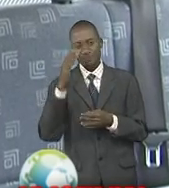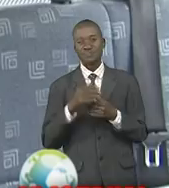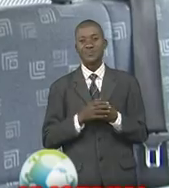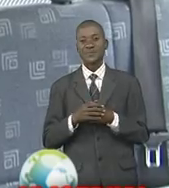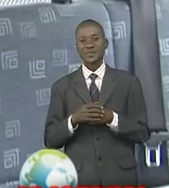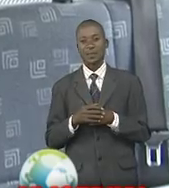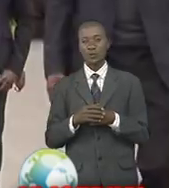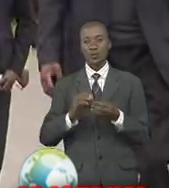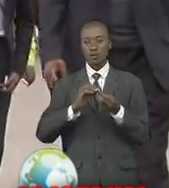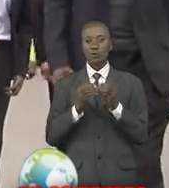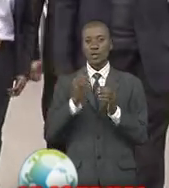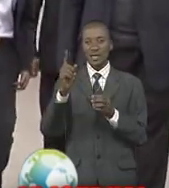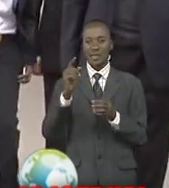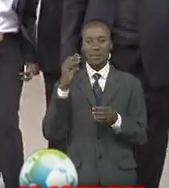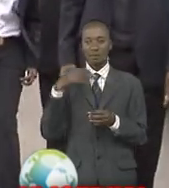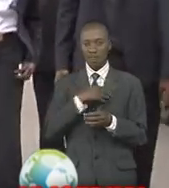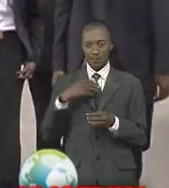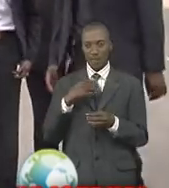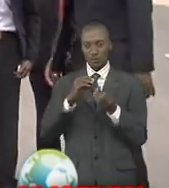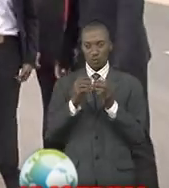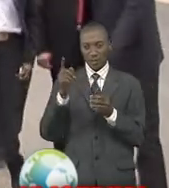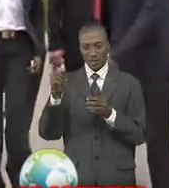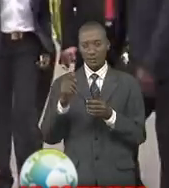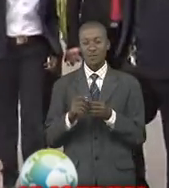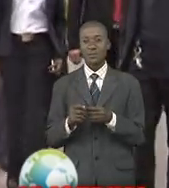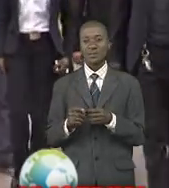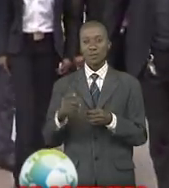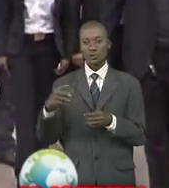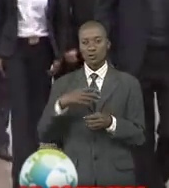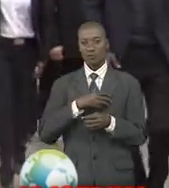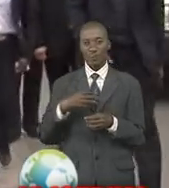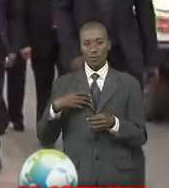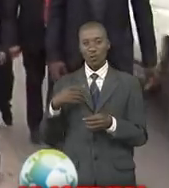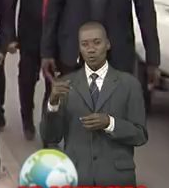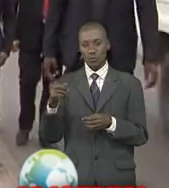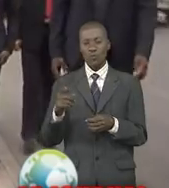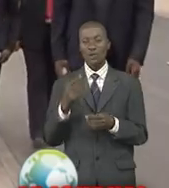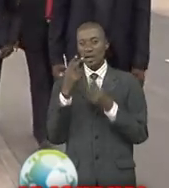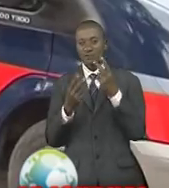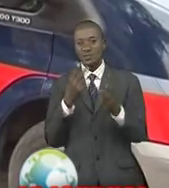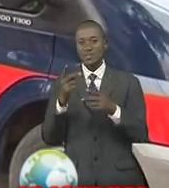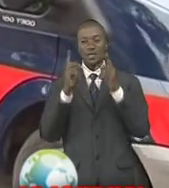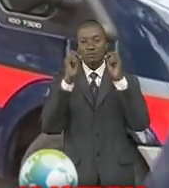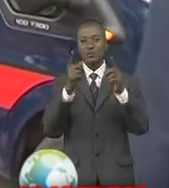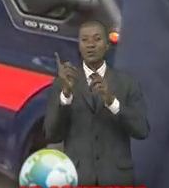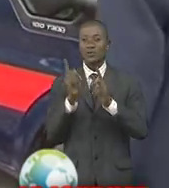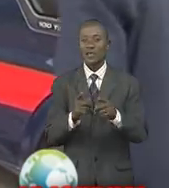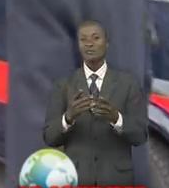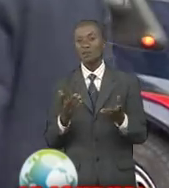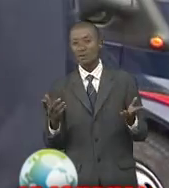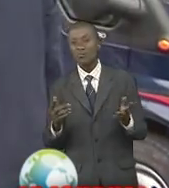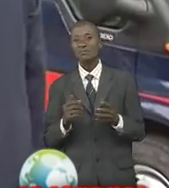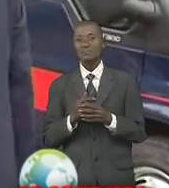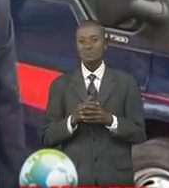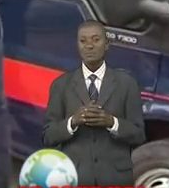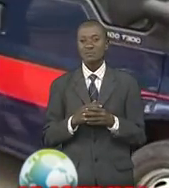de cette entreprise, Princesse Odette Maniema, une femme, a visité ce premier lot de bus, question de se rendre compte de leur état